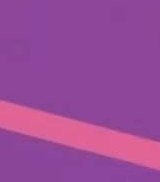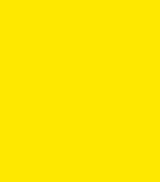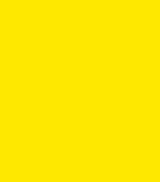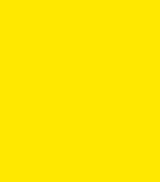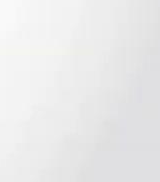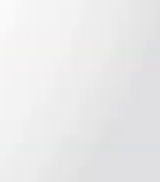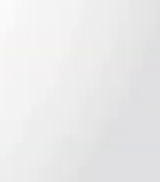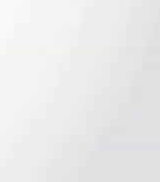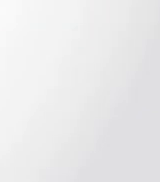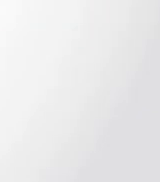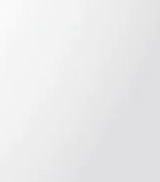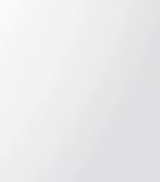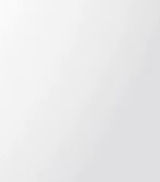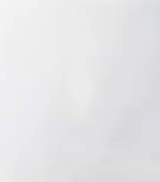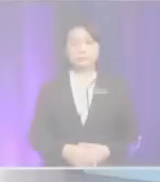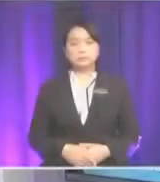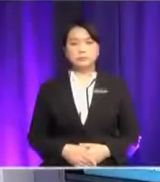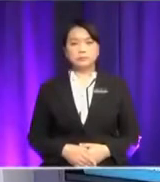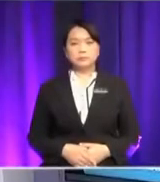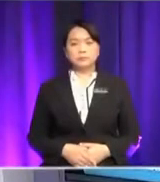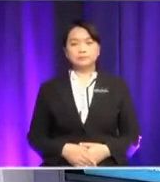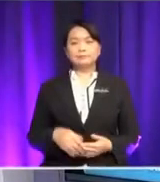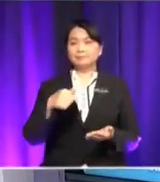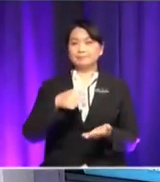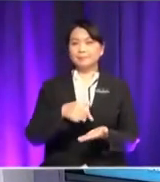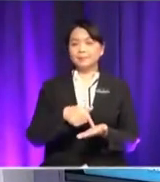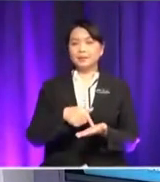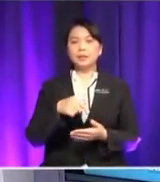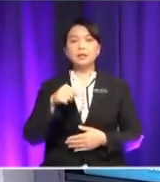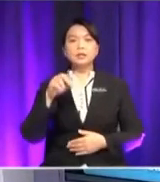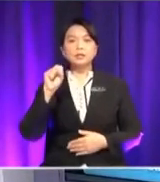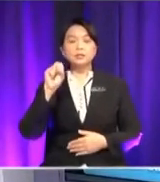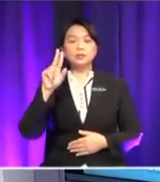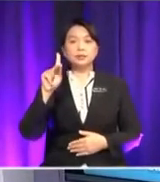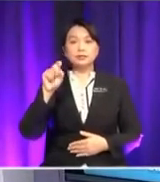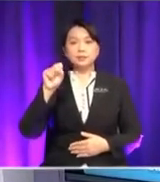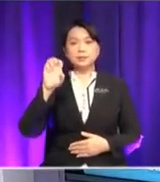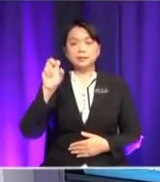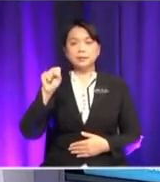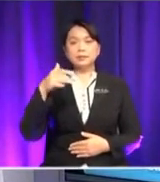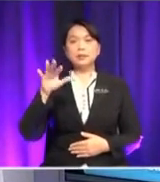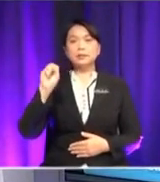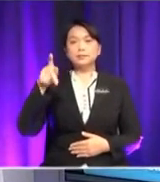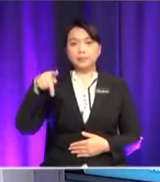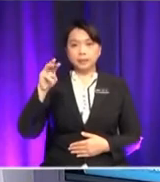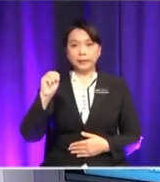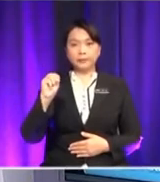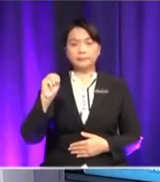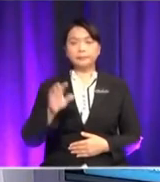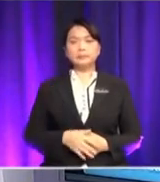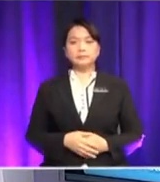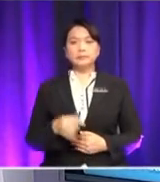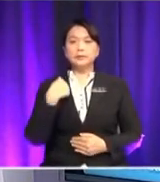Vidic TV KPM inilah desktop sukses SPM 2012 sama Silva dan juga tentunya